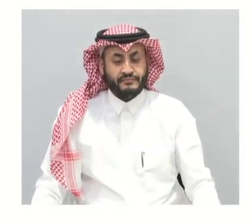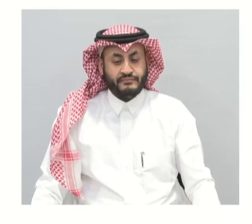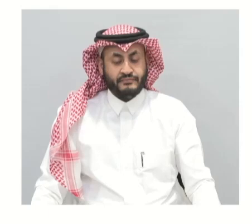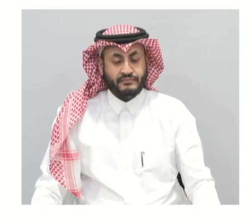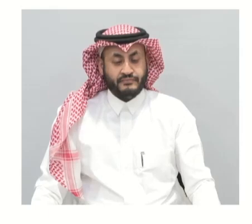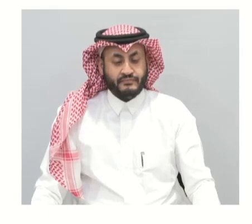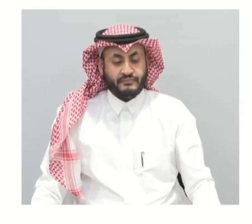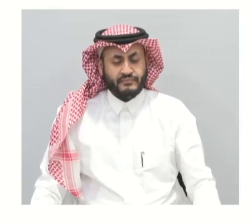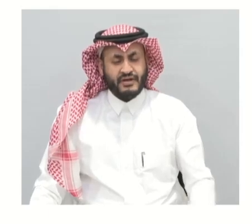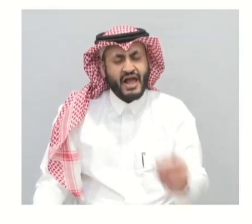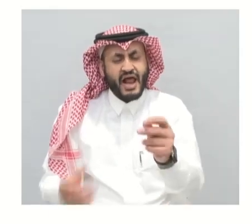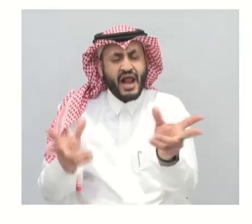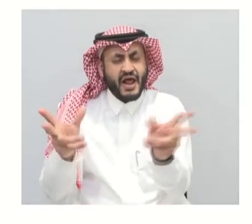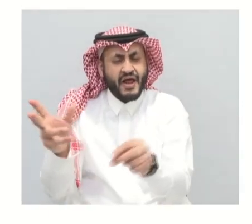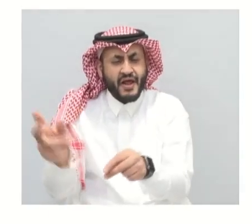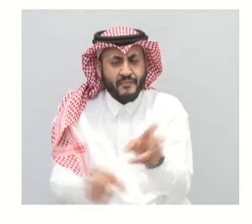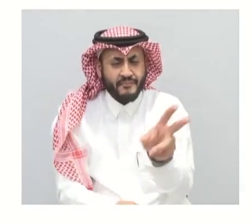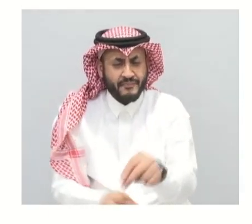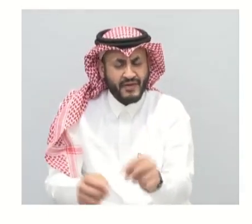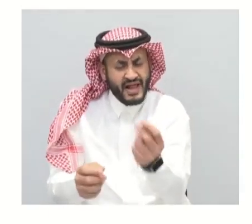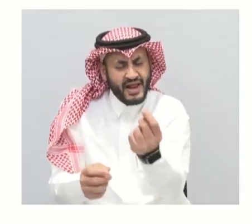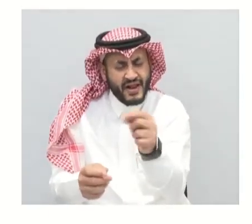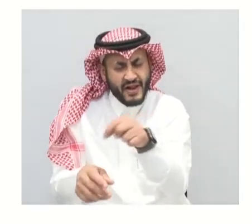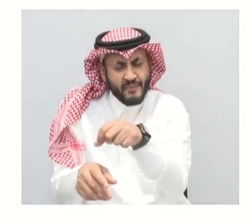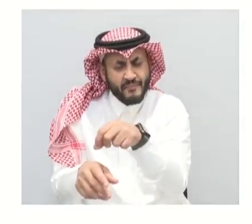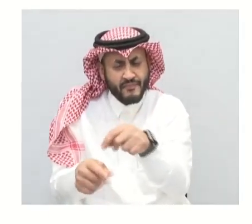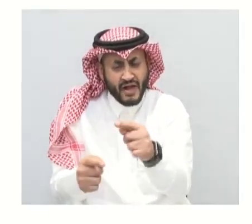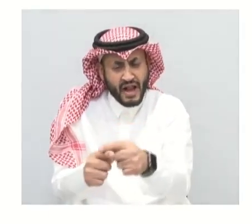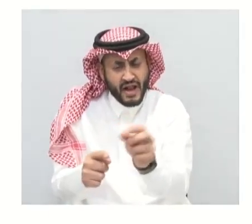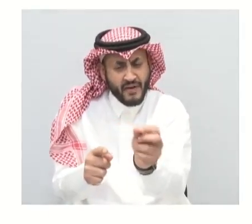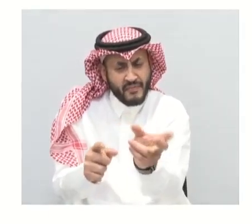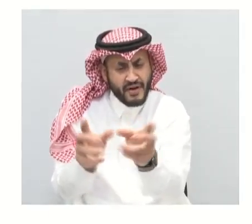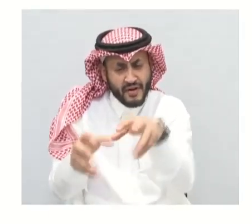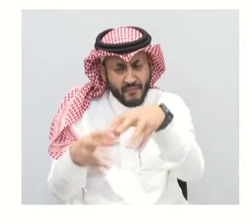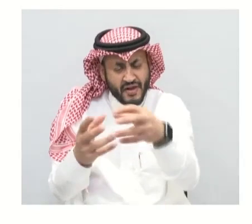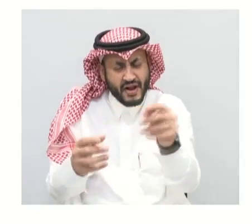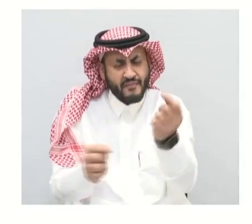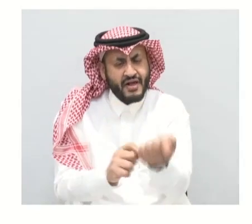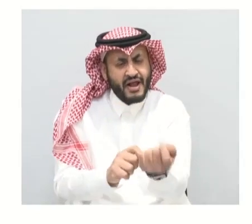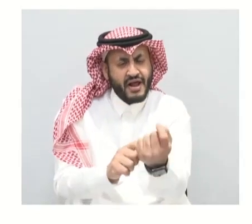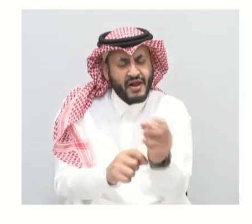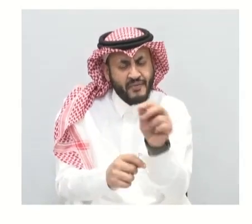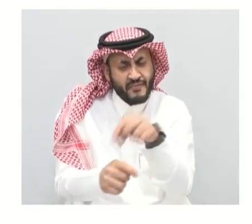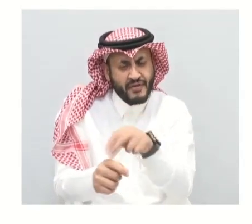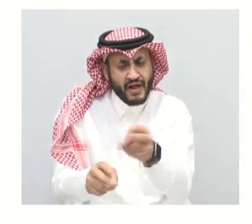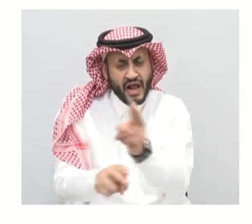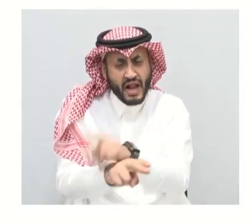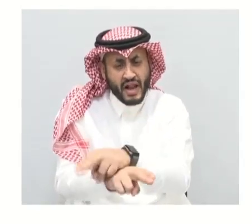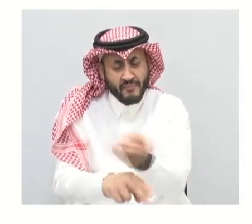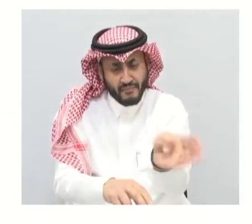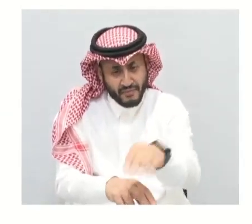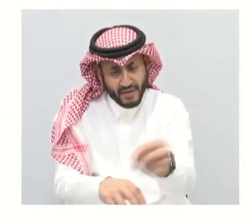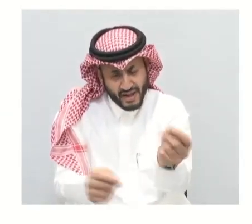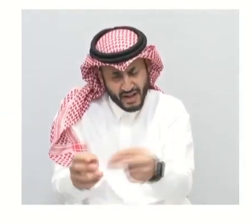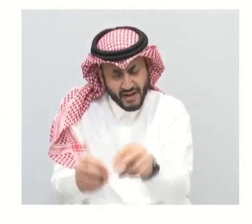عباره عن خليط من فتات الصخور من اجزاء من النباتات وكذلك بقايا المخلوقات